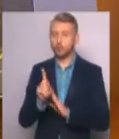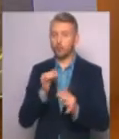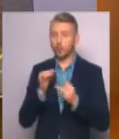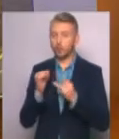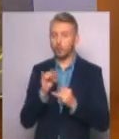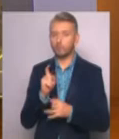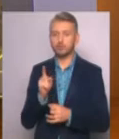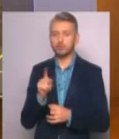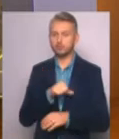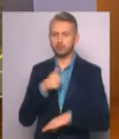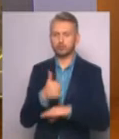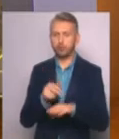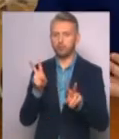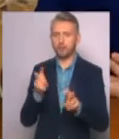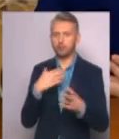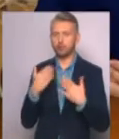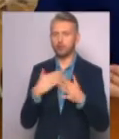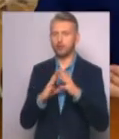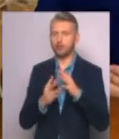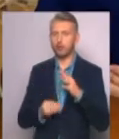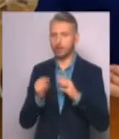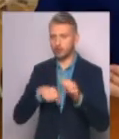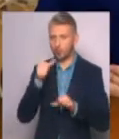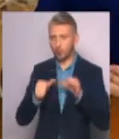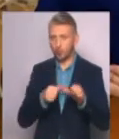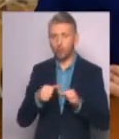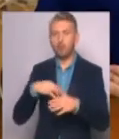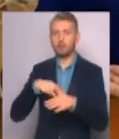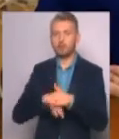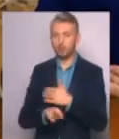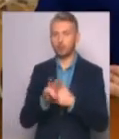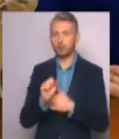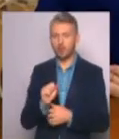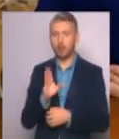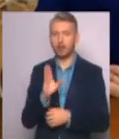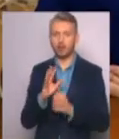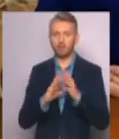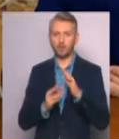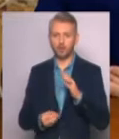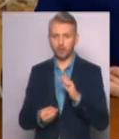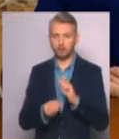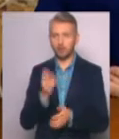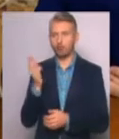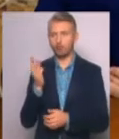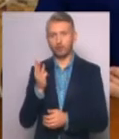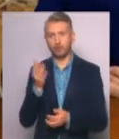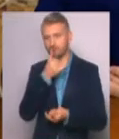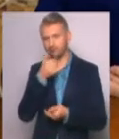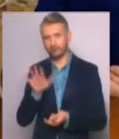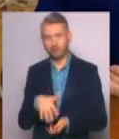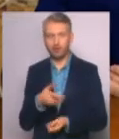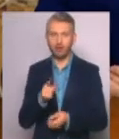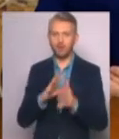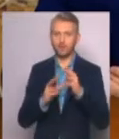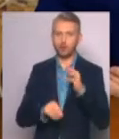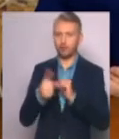звичайно, з топ-теми, яка стосується Виноградаря цього року. Це метро на Виноградар. Ось так, бачите, Троєщина не дочекалася, перший дочекався